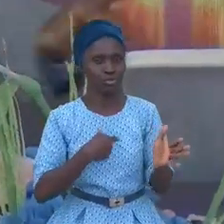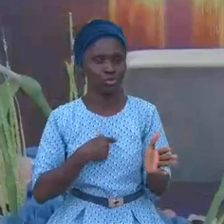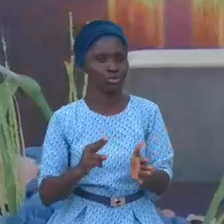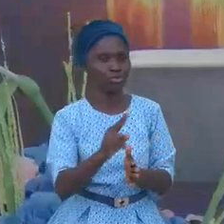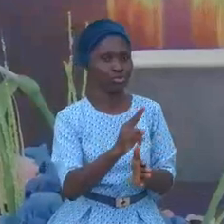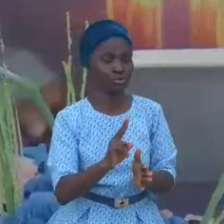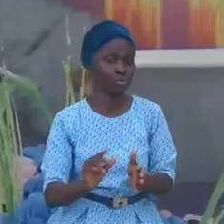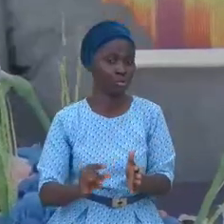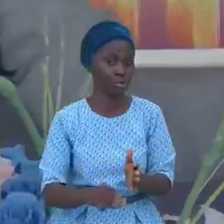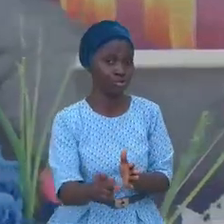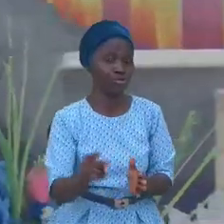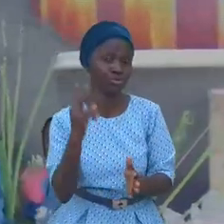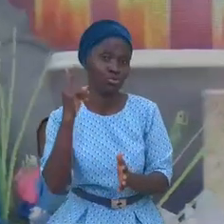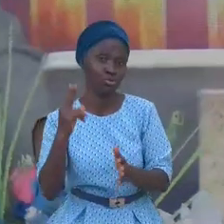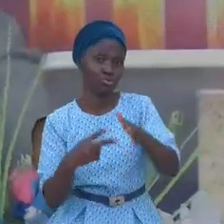Alors,